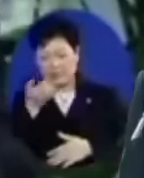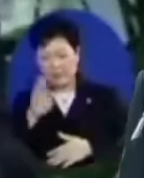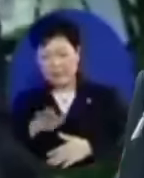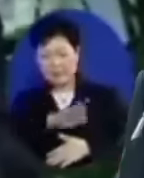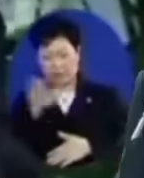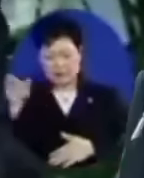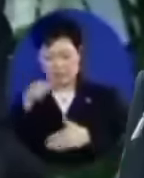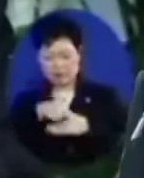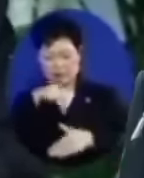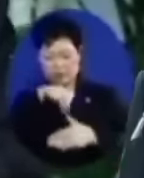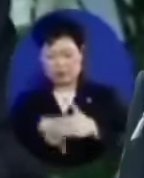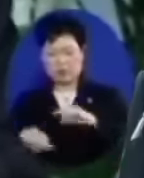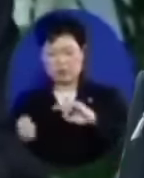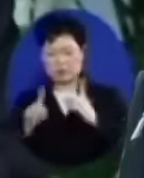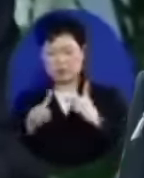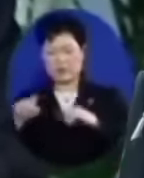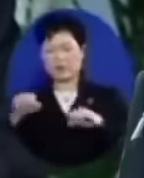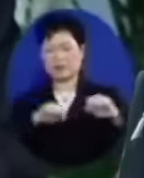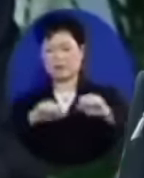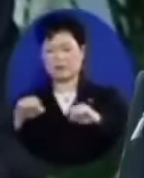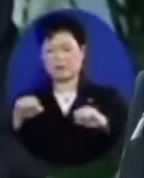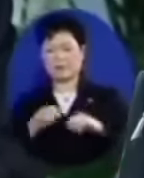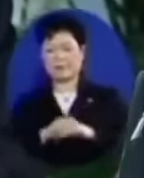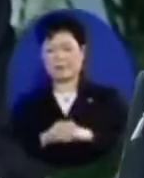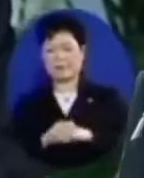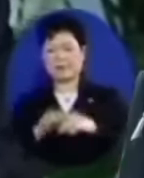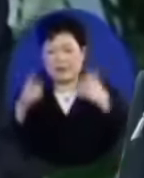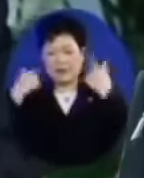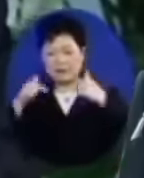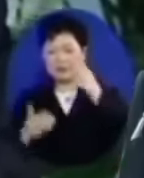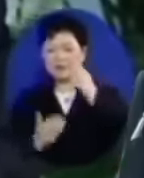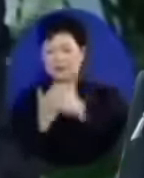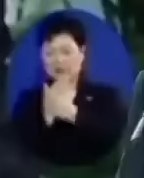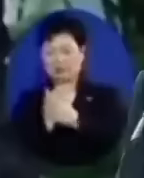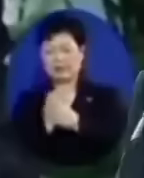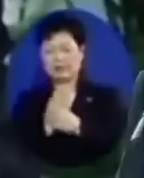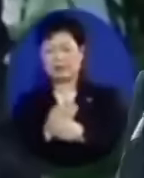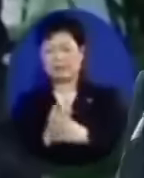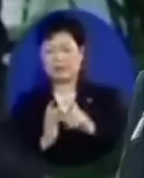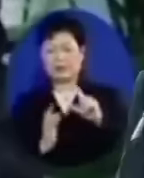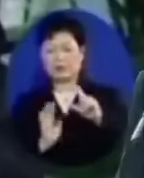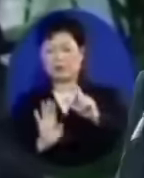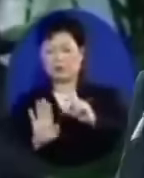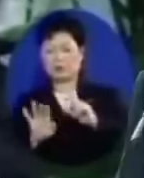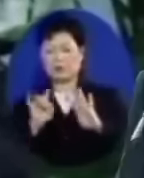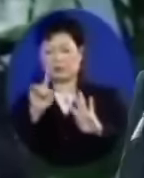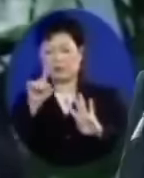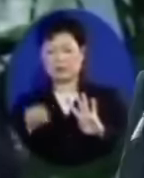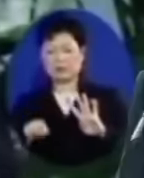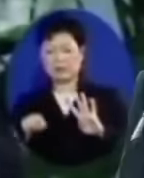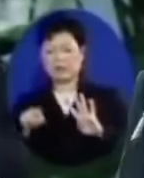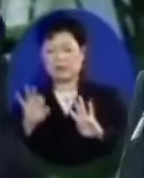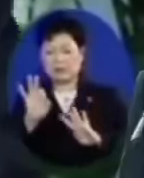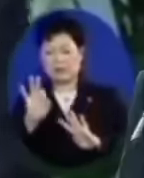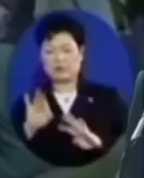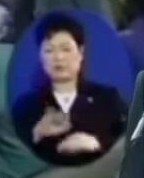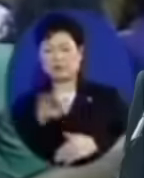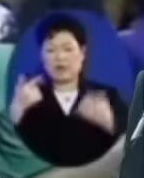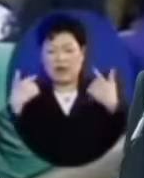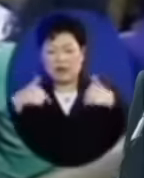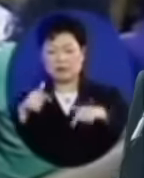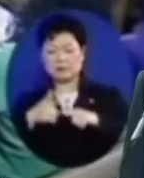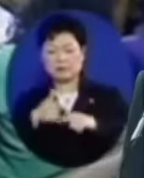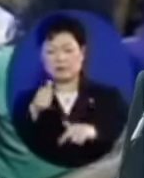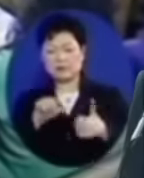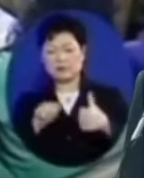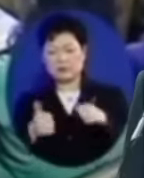육체 속에도 부활의 역사가 늘 일어나는 것입니다. 고린도후서 4장 10절을 다 같이 한번 읽어보십시다.